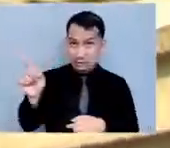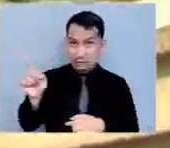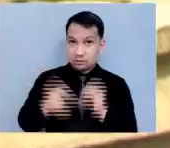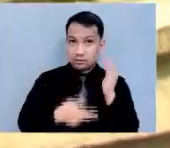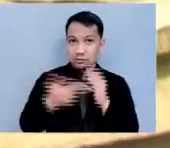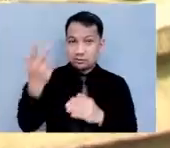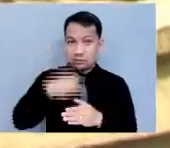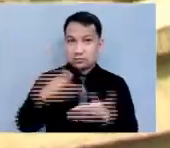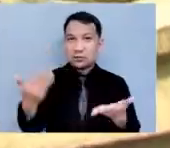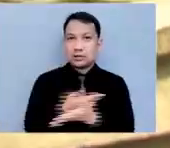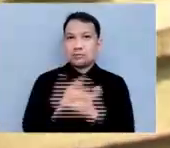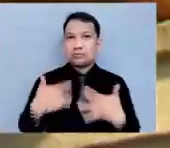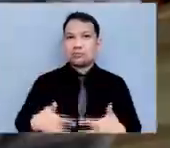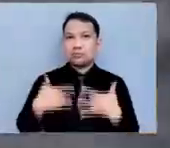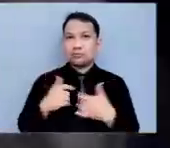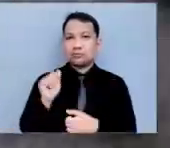ng panibagong buhay.